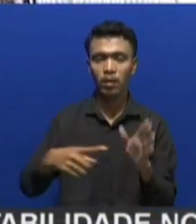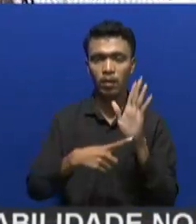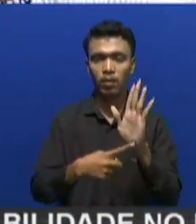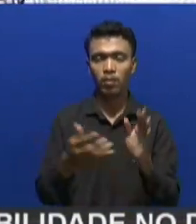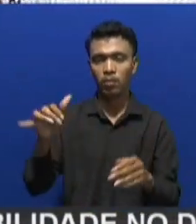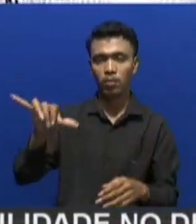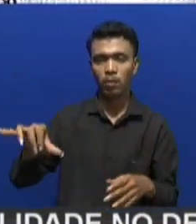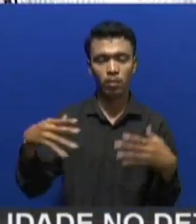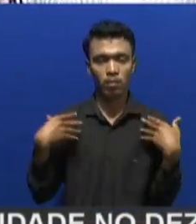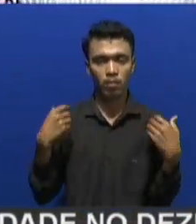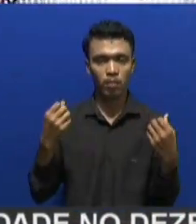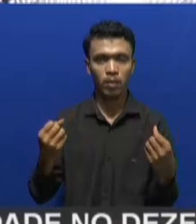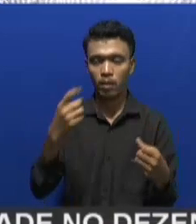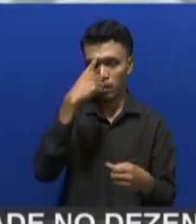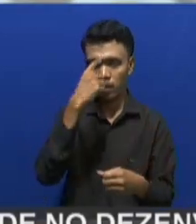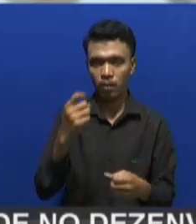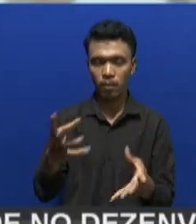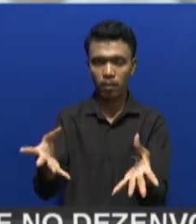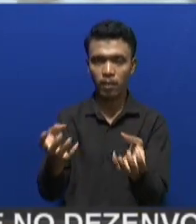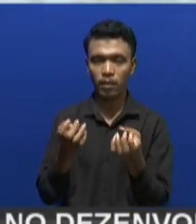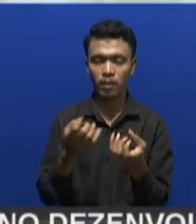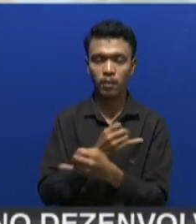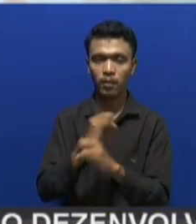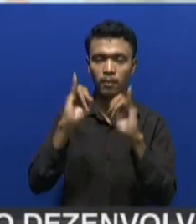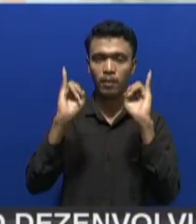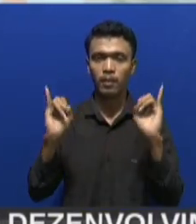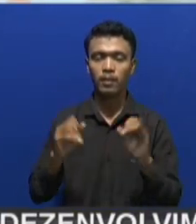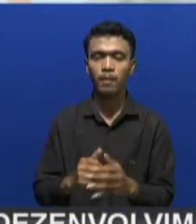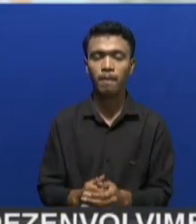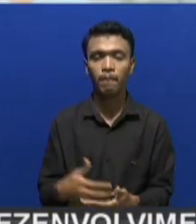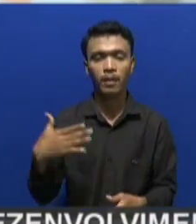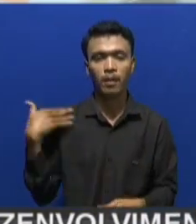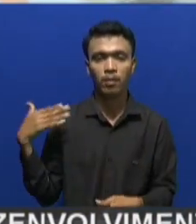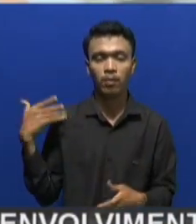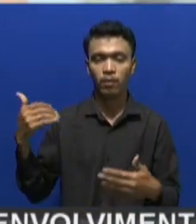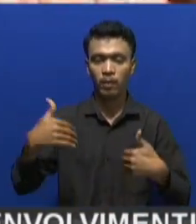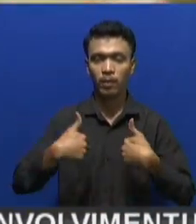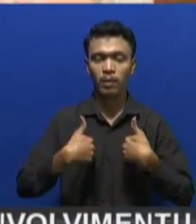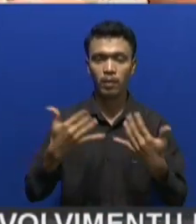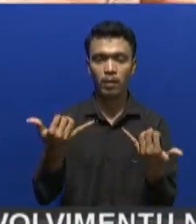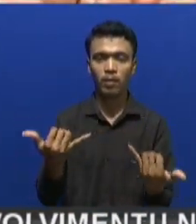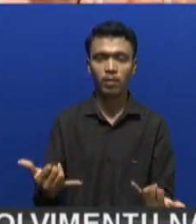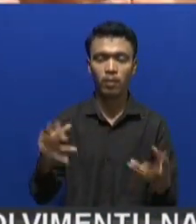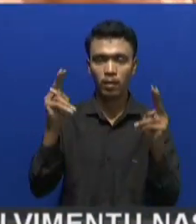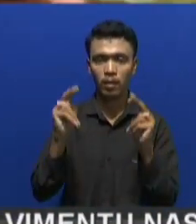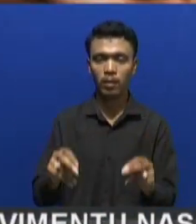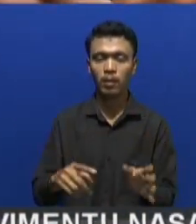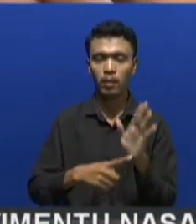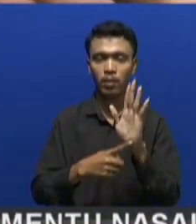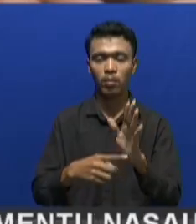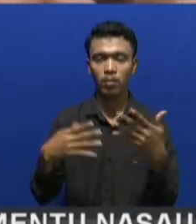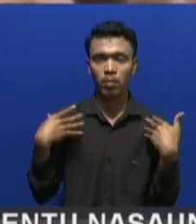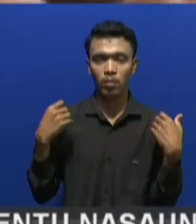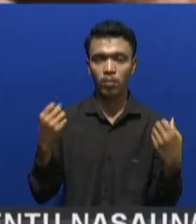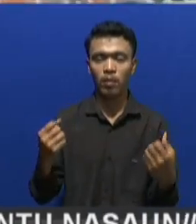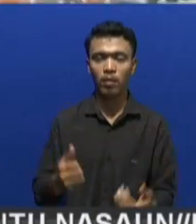sirania atembrani, tambah hakarak ukun rasikan. Jovem iha era ukunan, tenki hatudu nia atembrani,